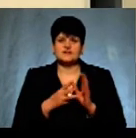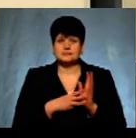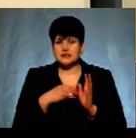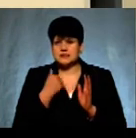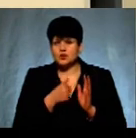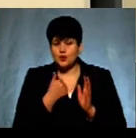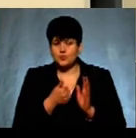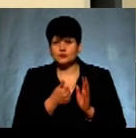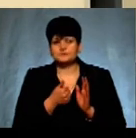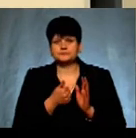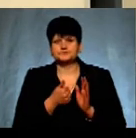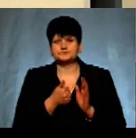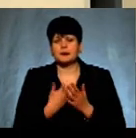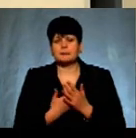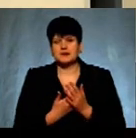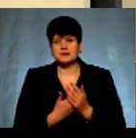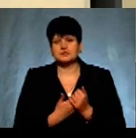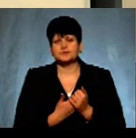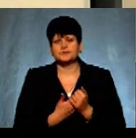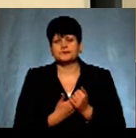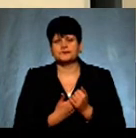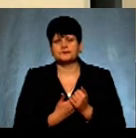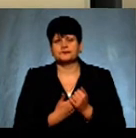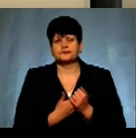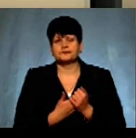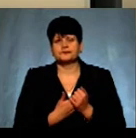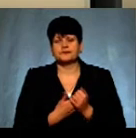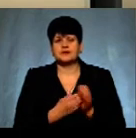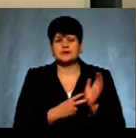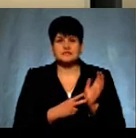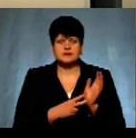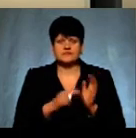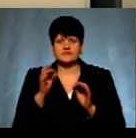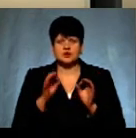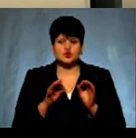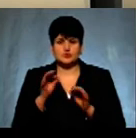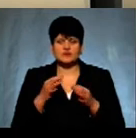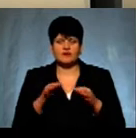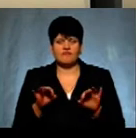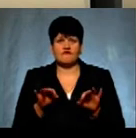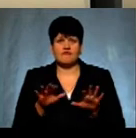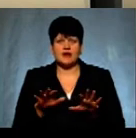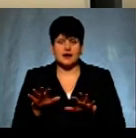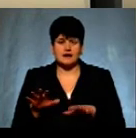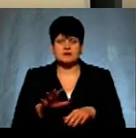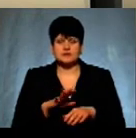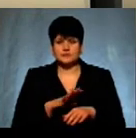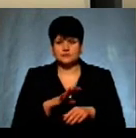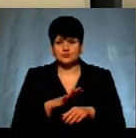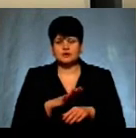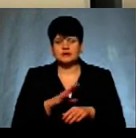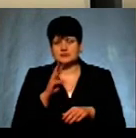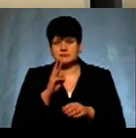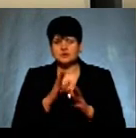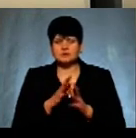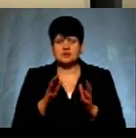2018 року, то приблизно десь так 7% вакансій були зарплатою всього-навсього, яка більша